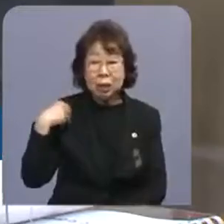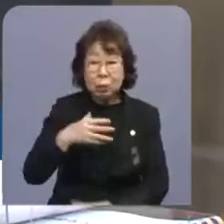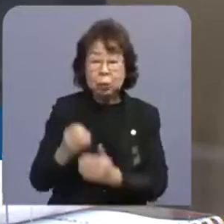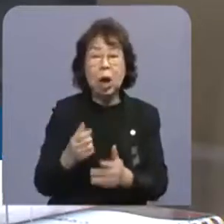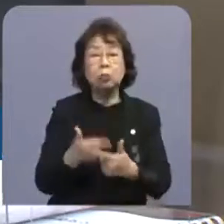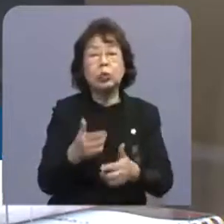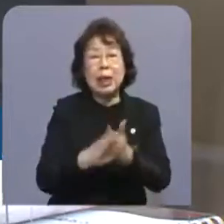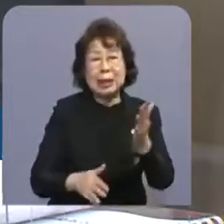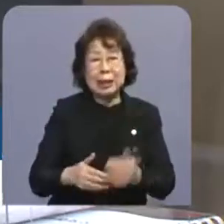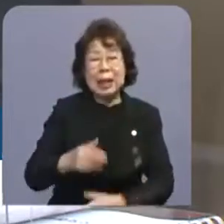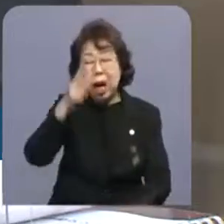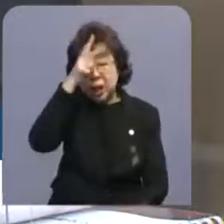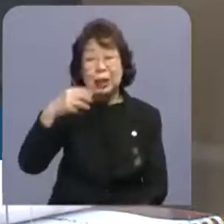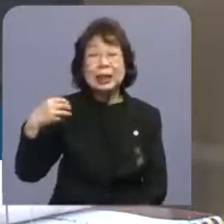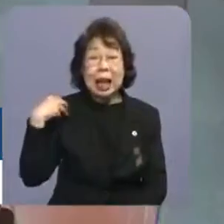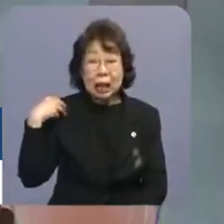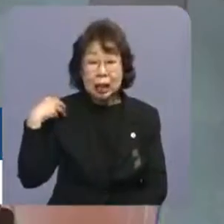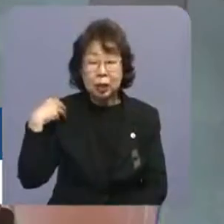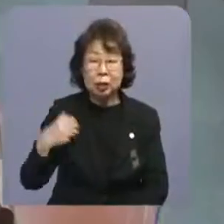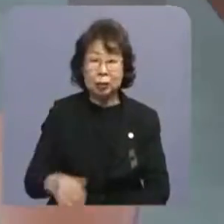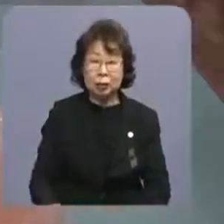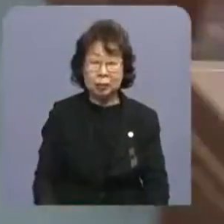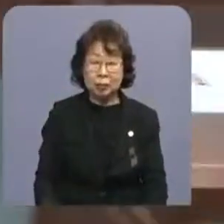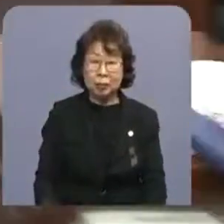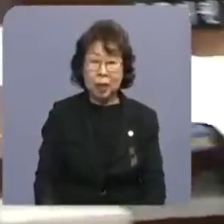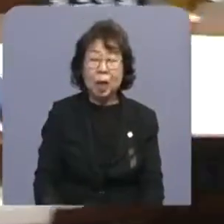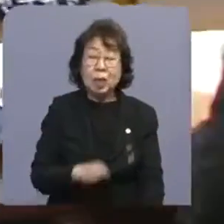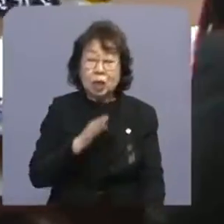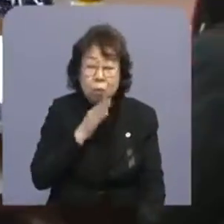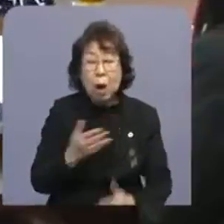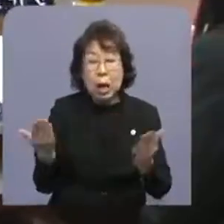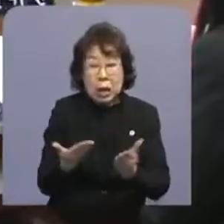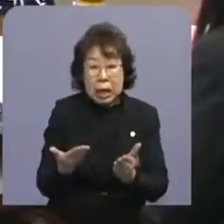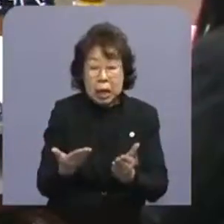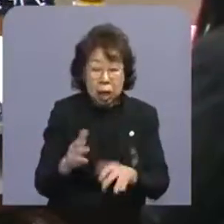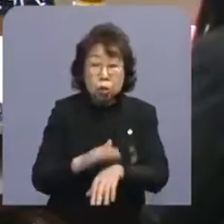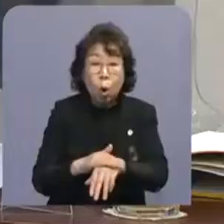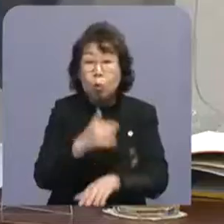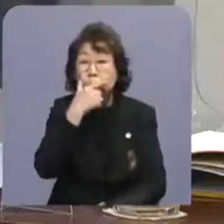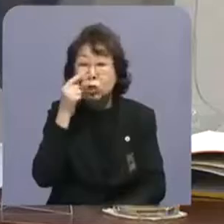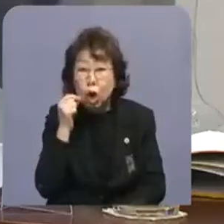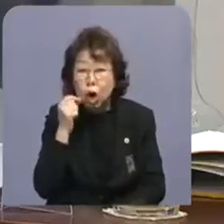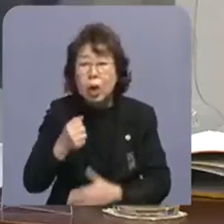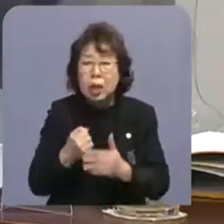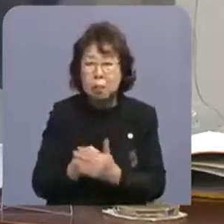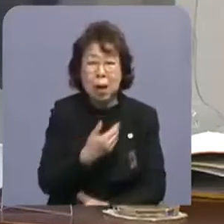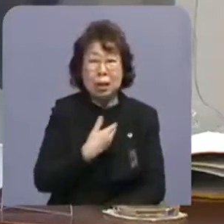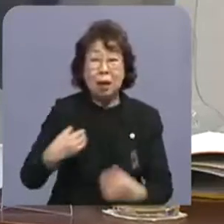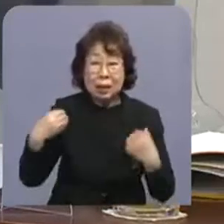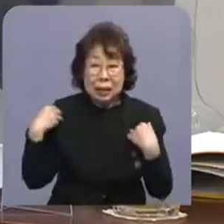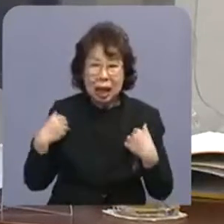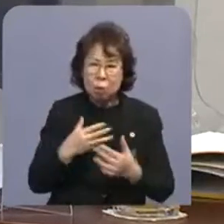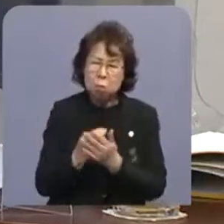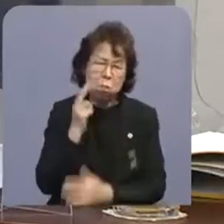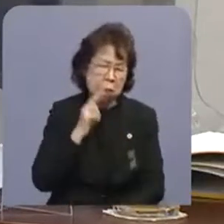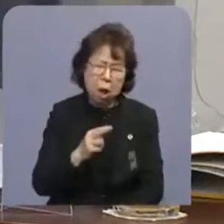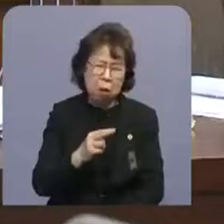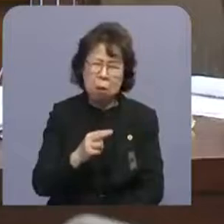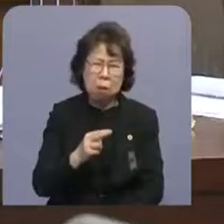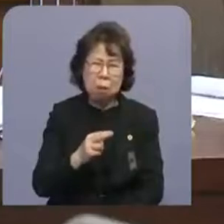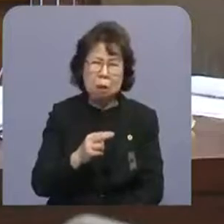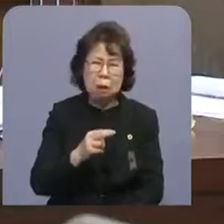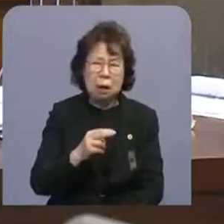부산시 자치경찰위원회. 하지만 정작 업무 인력이 없어 자치경찰 역할에 한계가 있다는